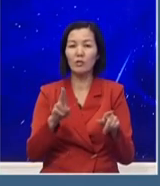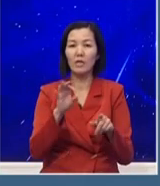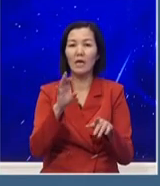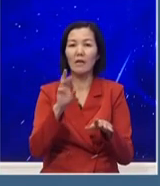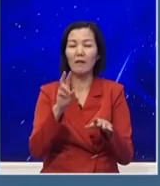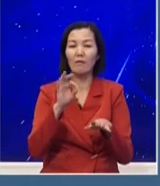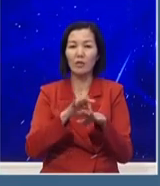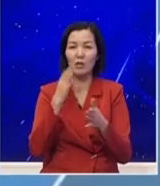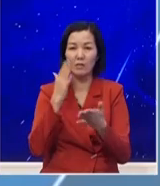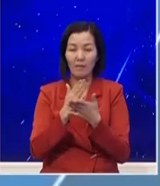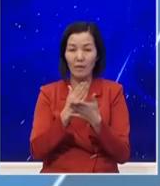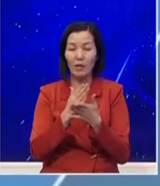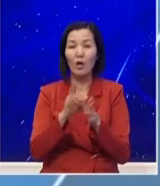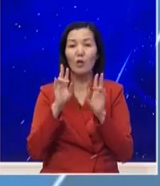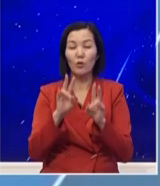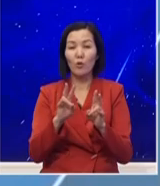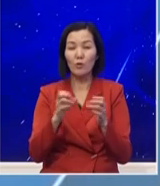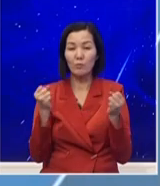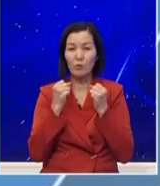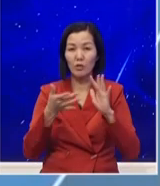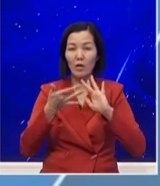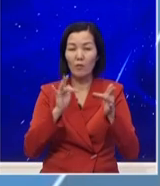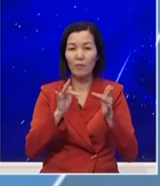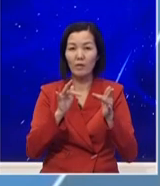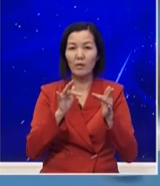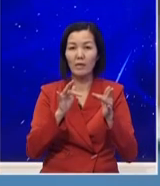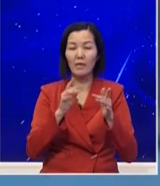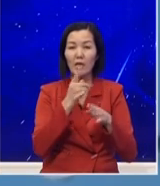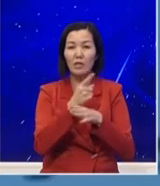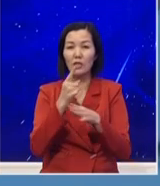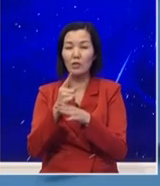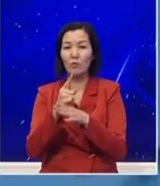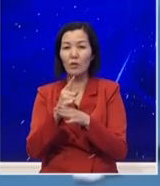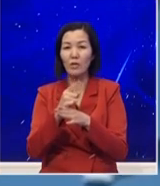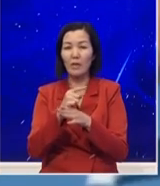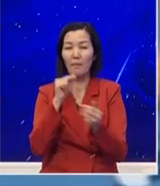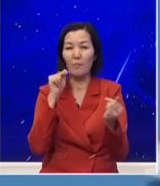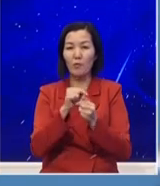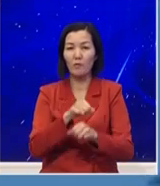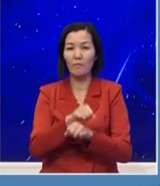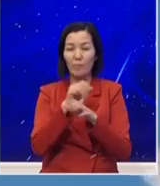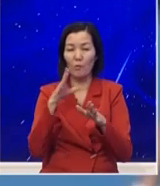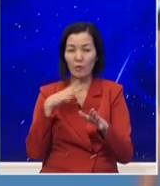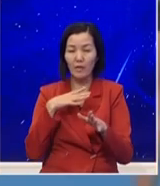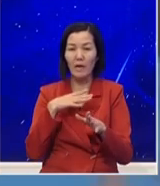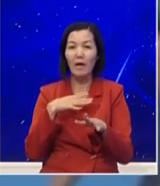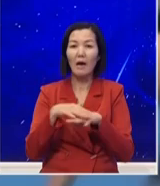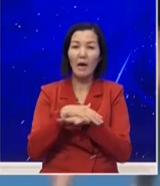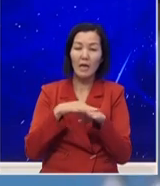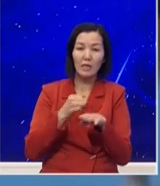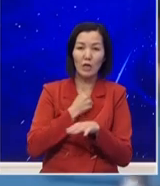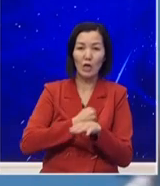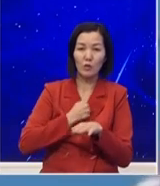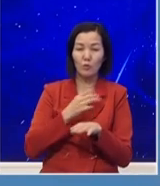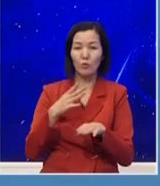коронавирус анықталған. Алайда спортшылар әлеуметтік желілерде осы шектеулерге өз наразылығын білдіріп жатыр. Бұл жергілікті халықтың ашуын